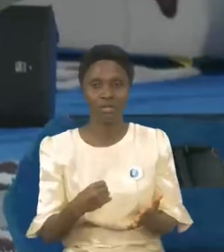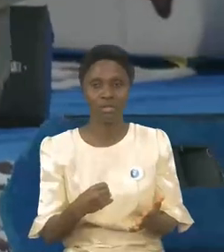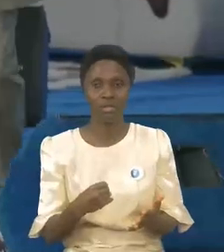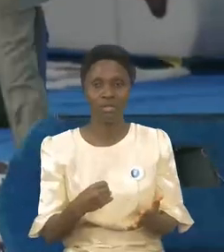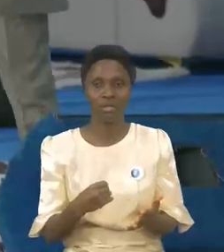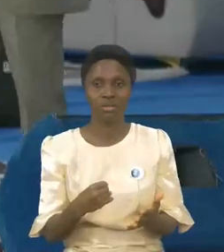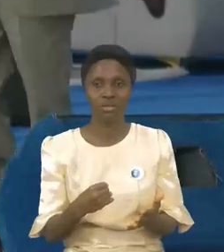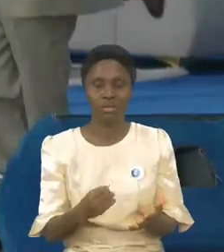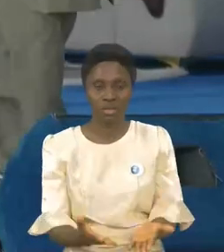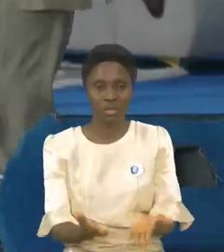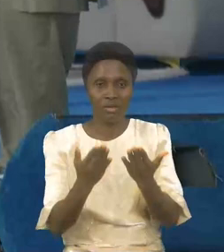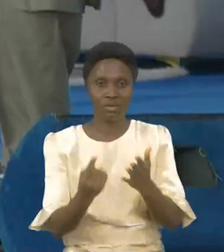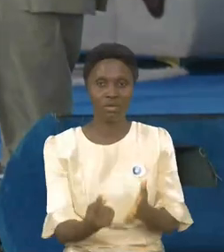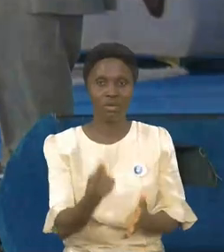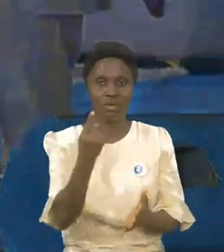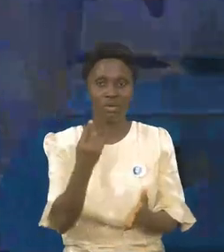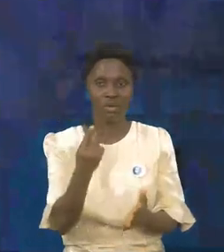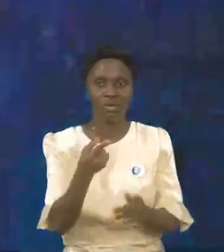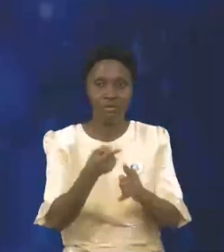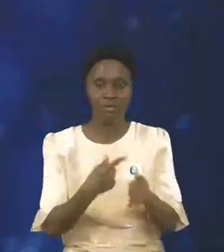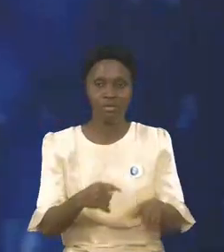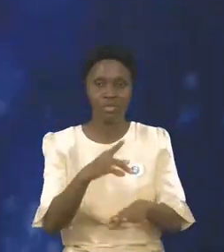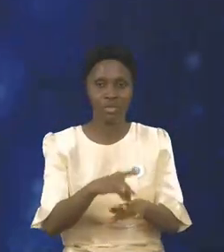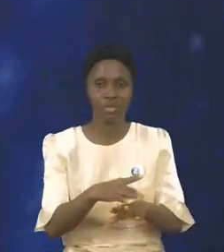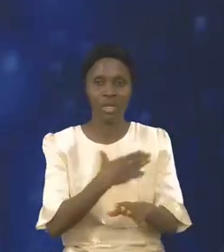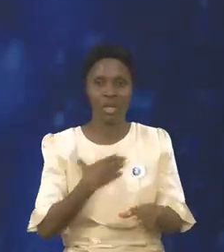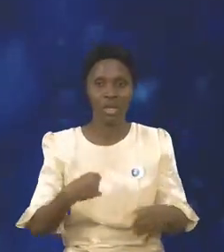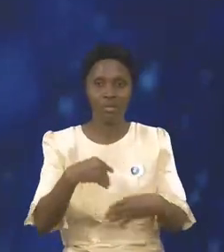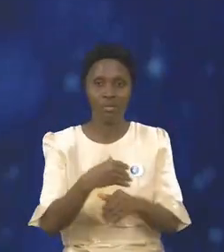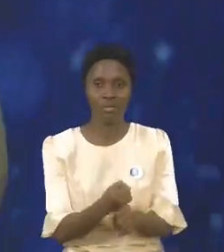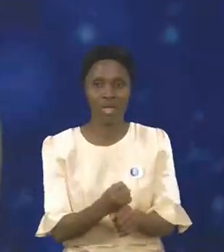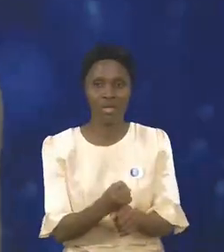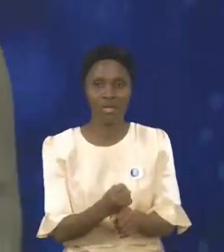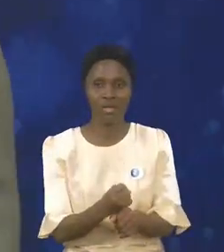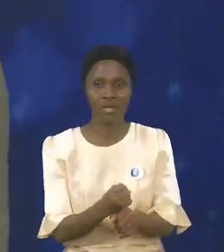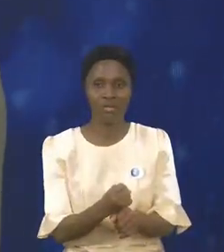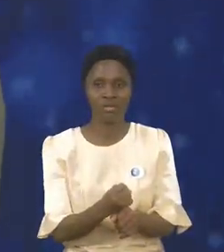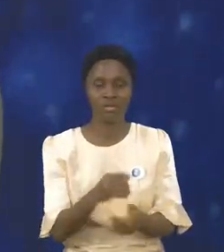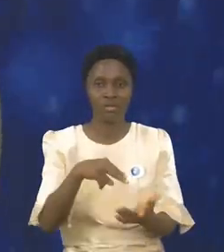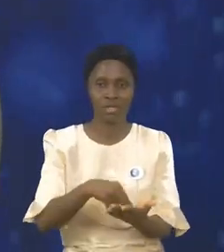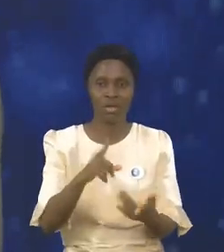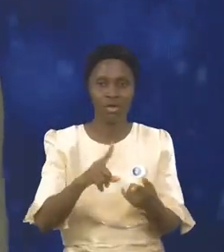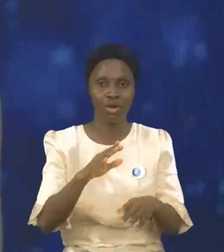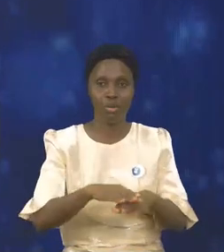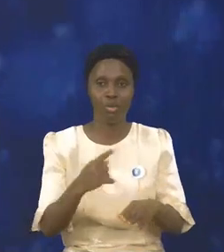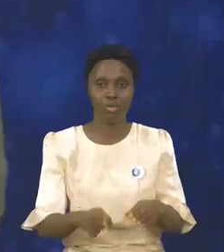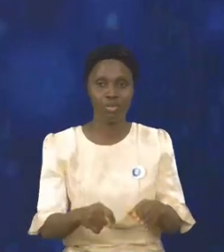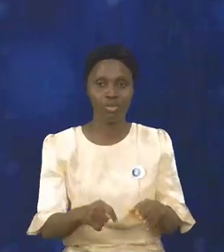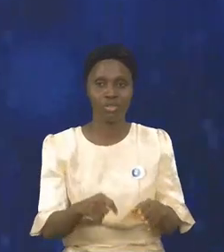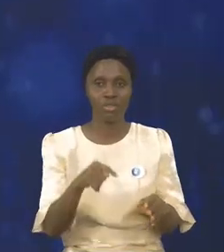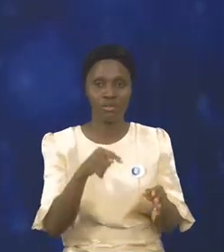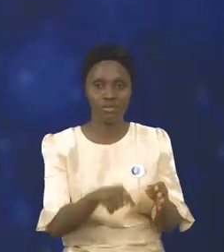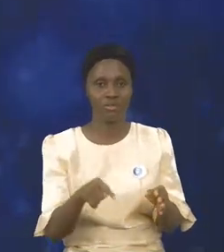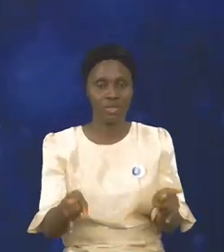et là. Les ailes ont été arrachées et ils furent enlevés de terre et